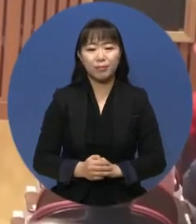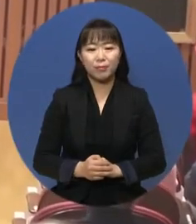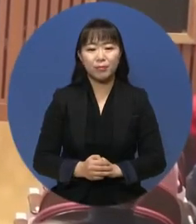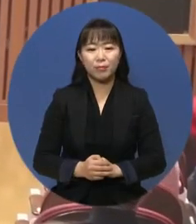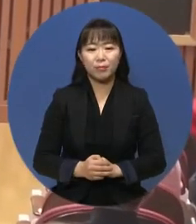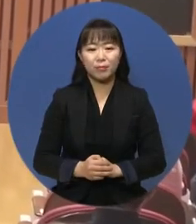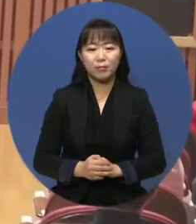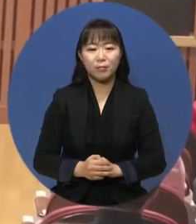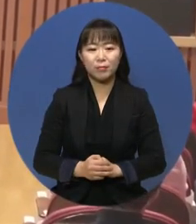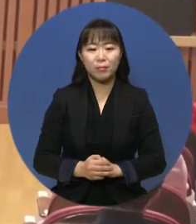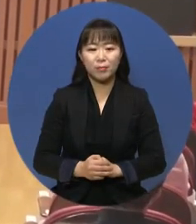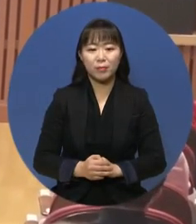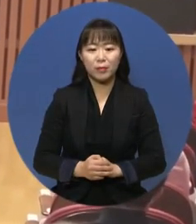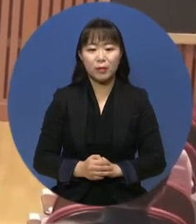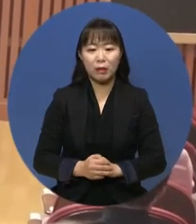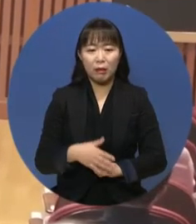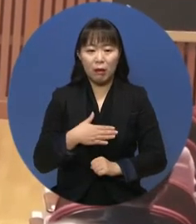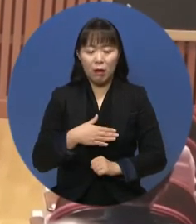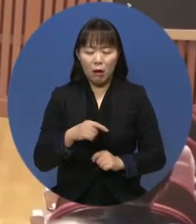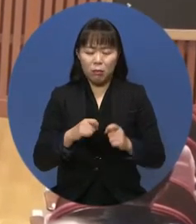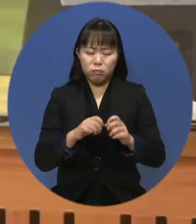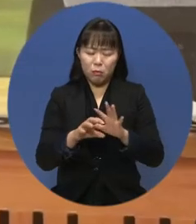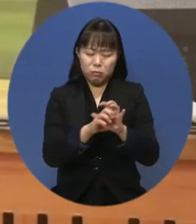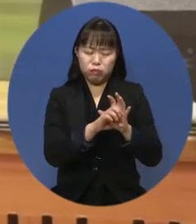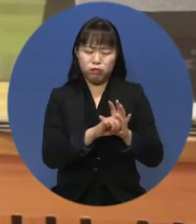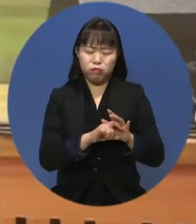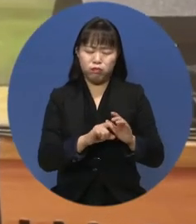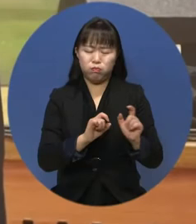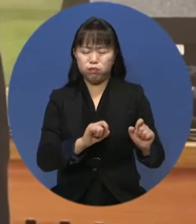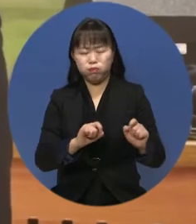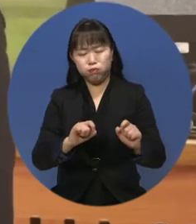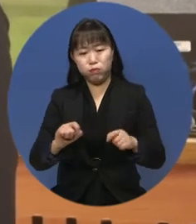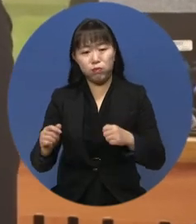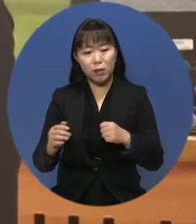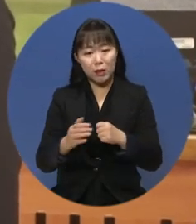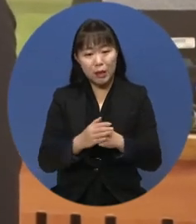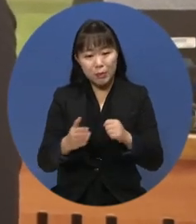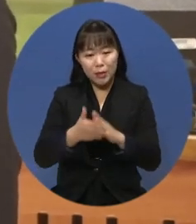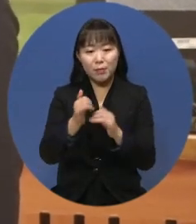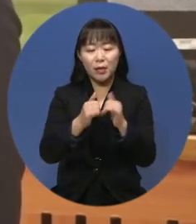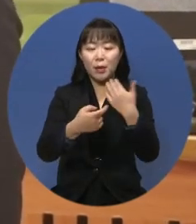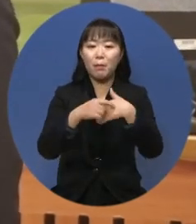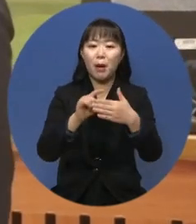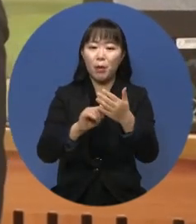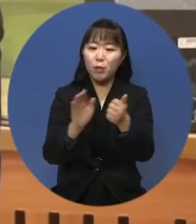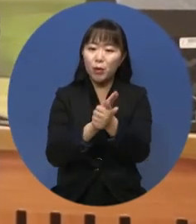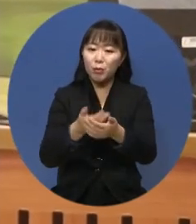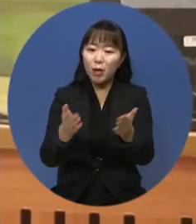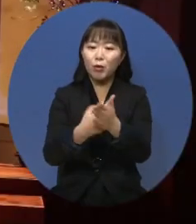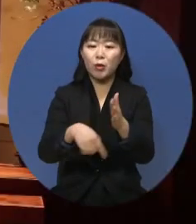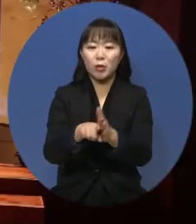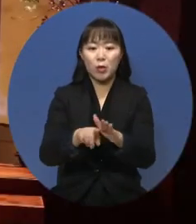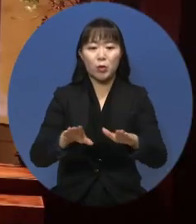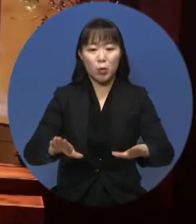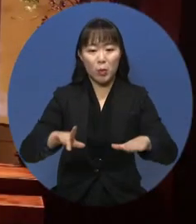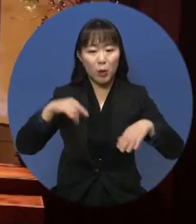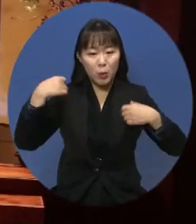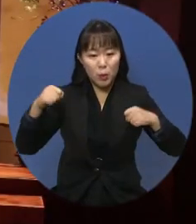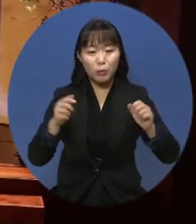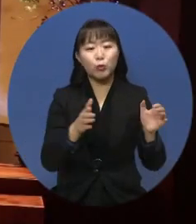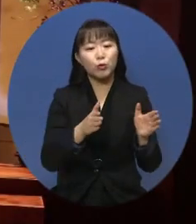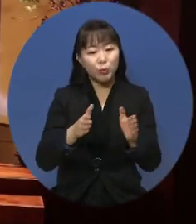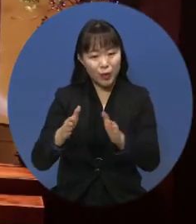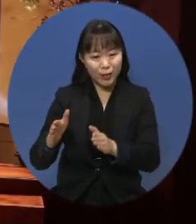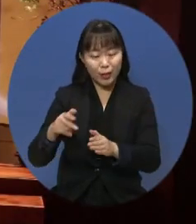그리고 5 자기가 콜라 1 고로 지친 시민들의 마음에 작은 미로를 주위에 그건 공연을 마련하게